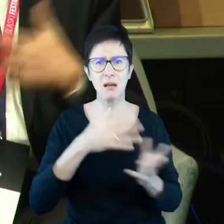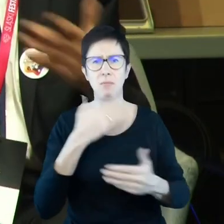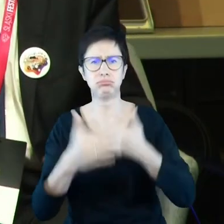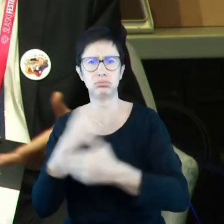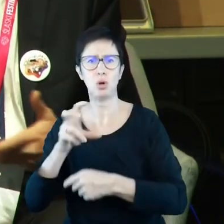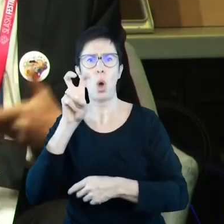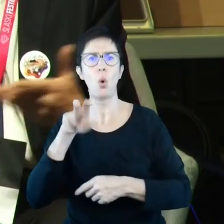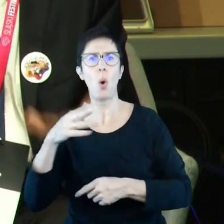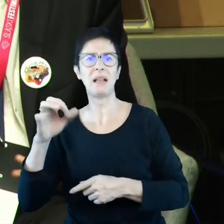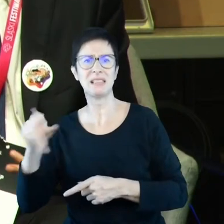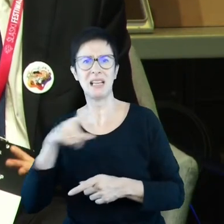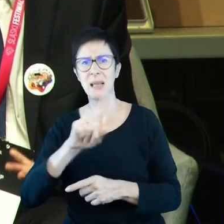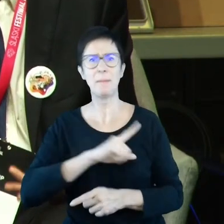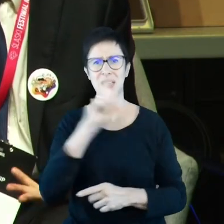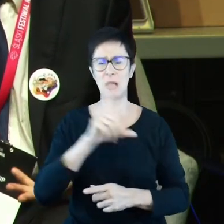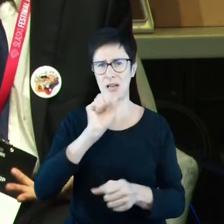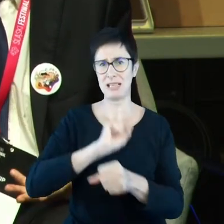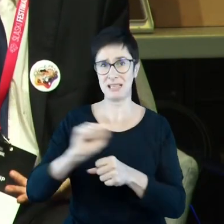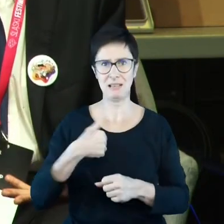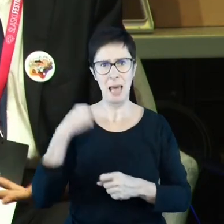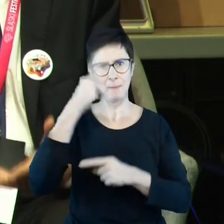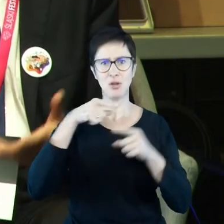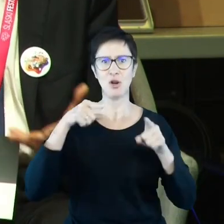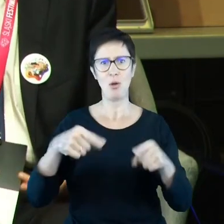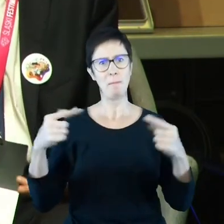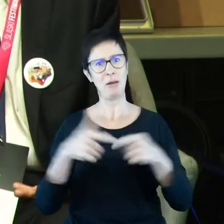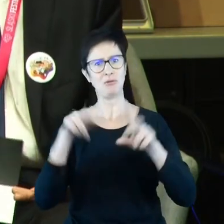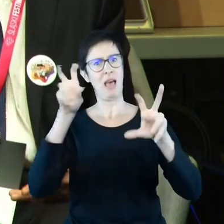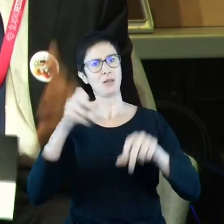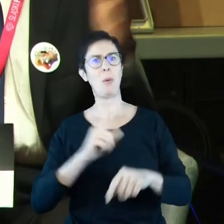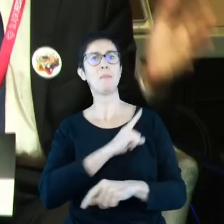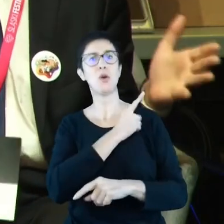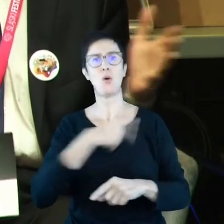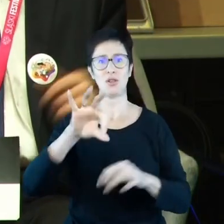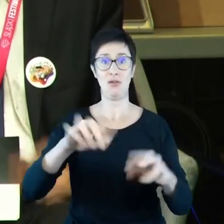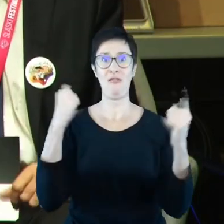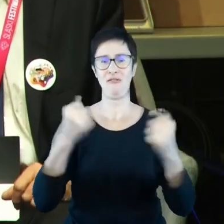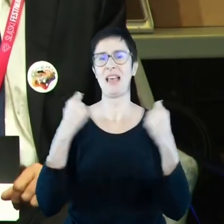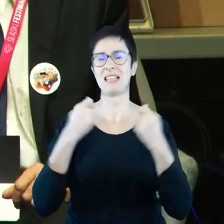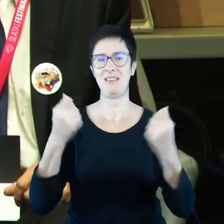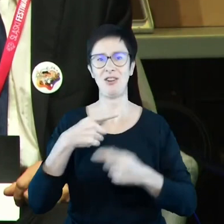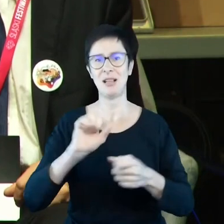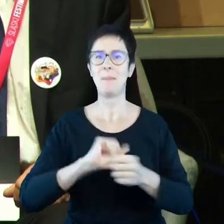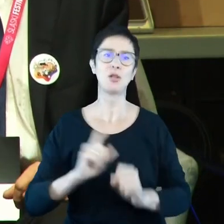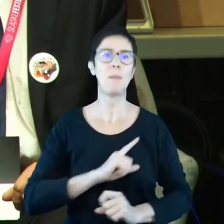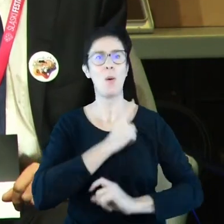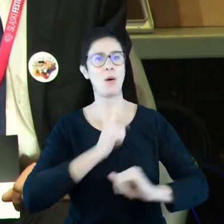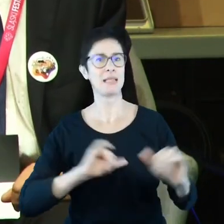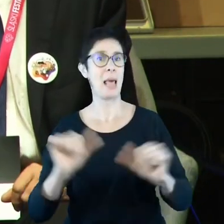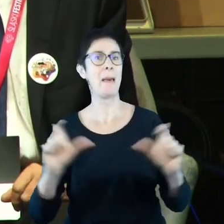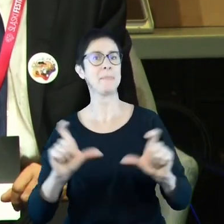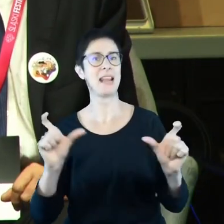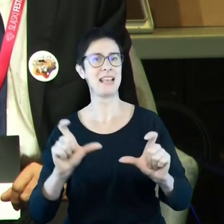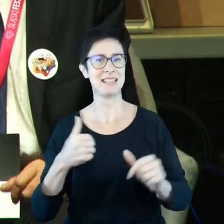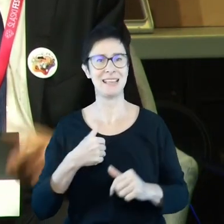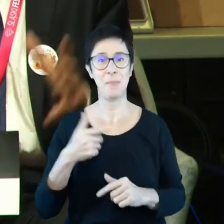I on cały czas istnieje. On chyba w ogóle przyświeca temu festiwalowi, bo jest to jedna z też najpiękniejszych, najbardziej właśnie miłosnych imprez, o jakich można pomyśleć. Dlatego,